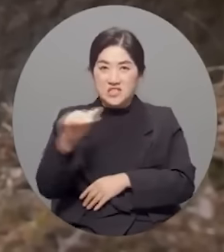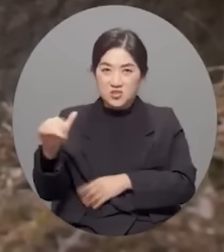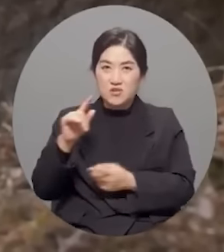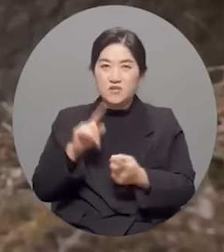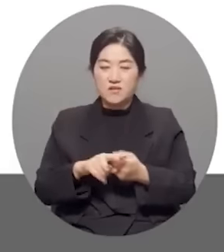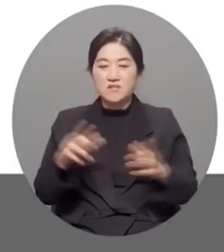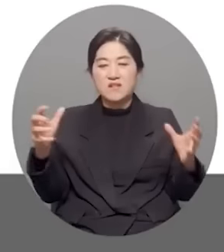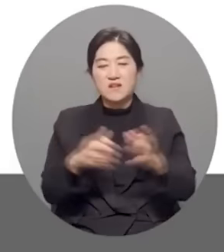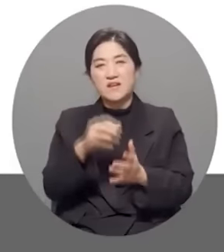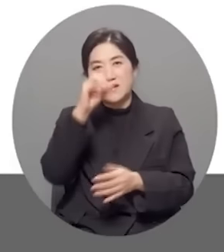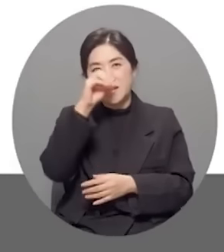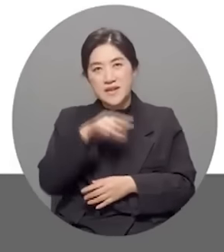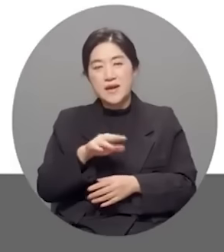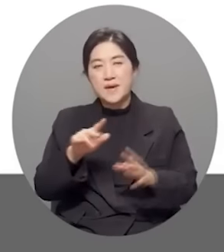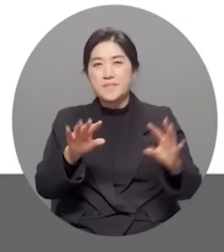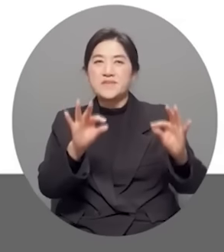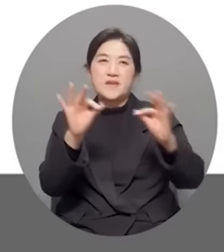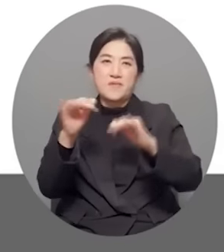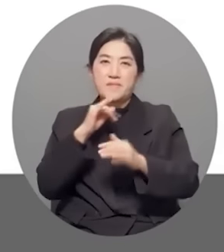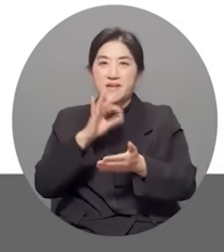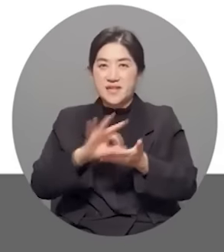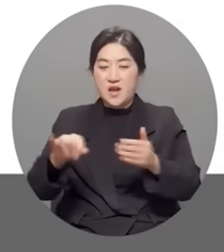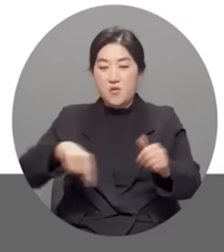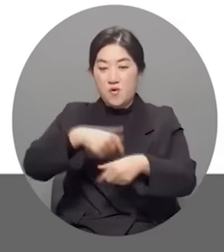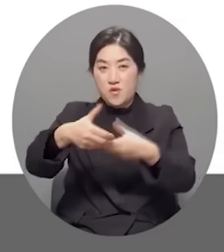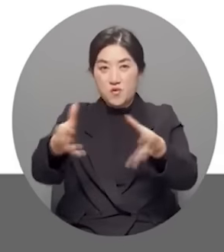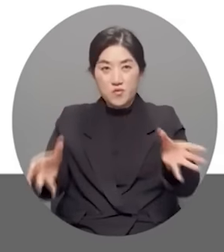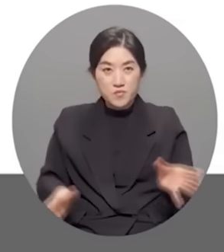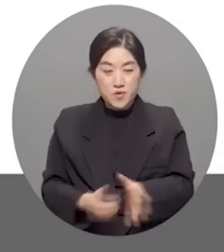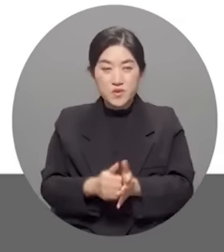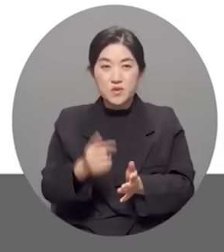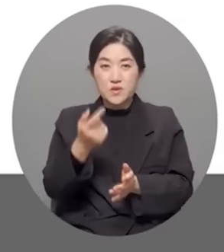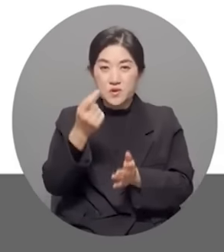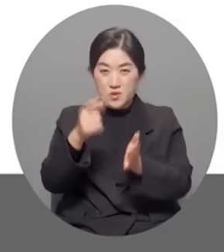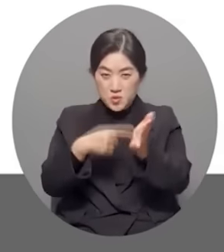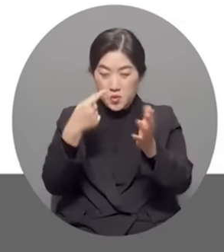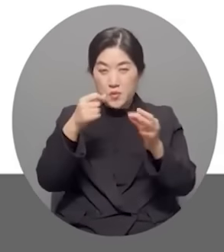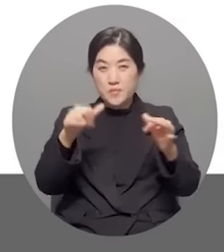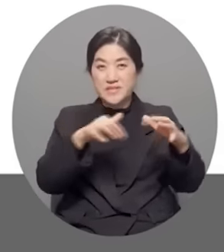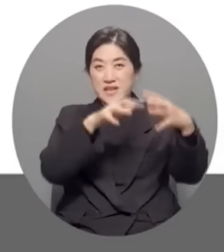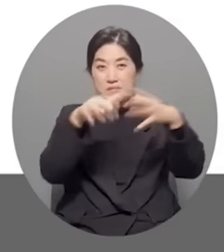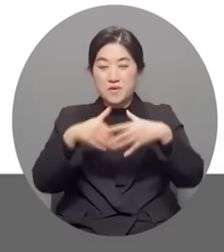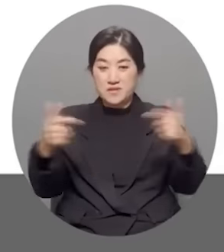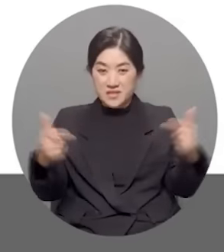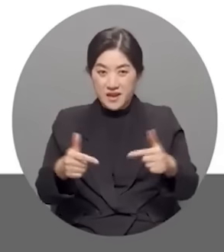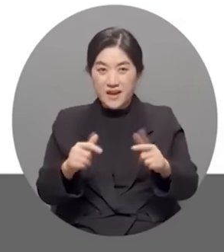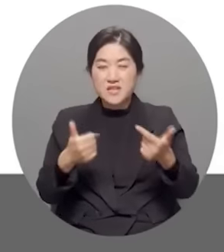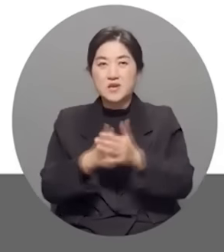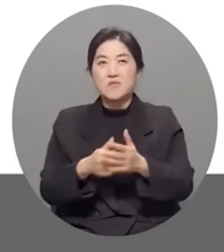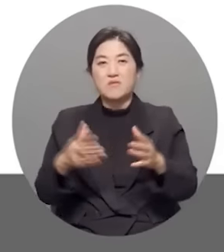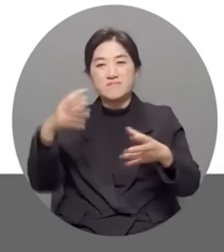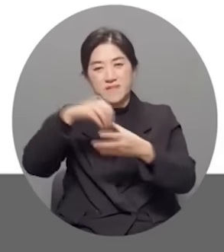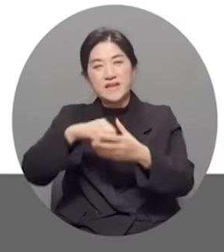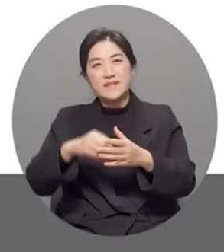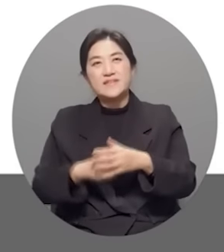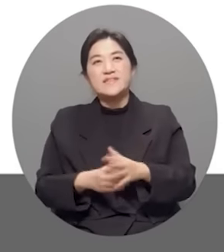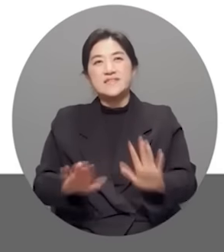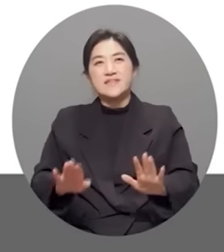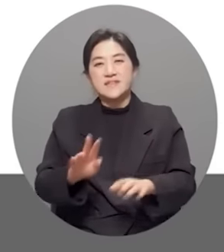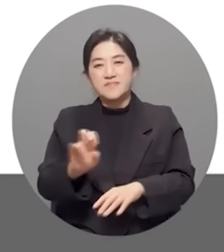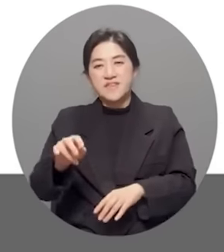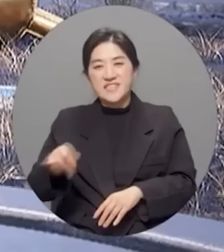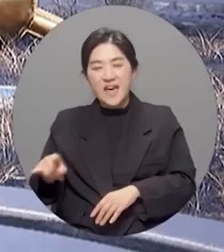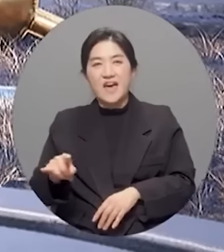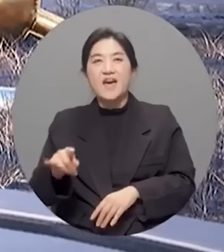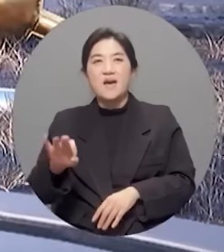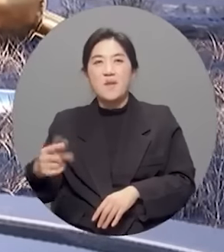미세먼지로 통했습니다 환경부 역시 초미세먼지 비상 저감조치가 아닌 미세먼지 비상 저감 조치라고